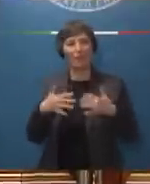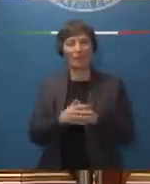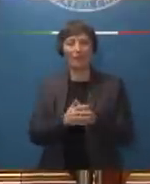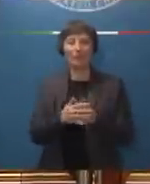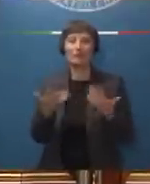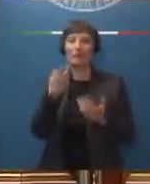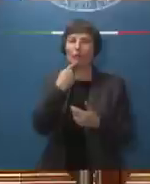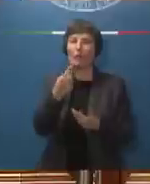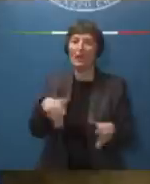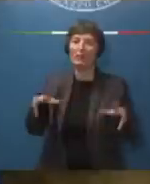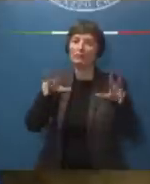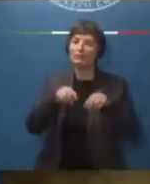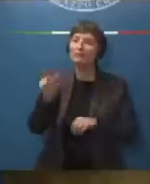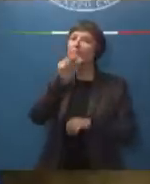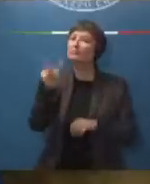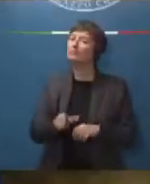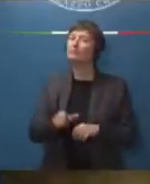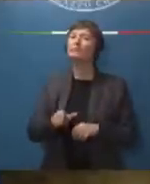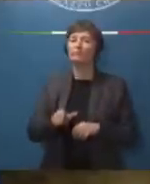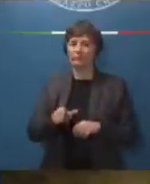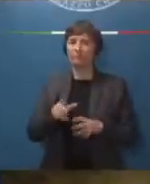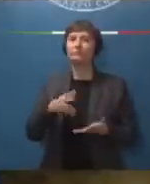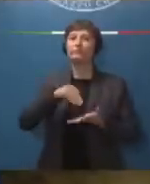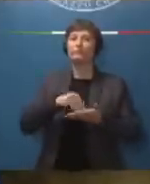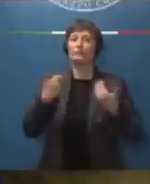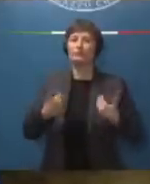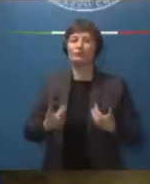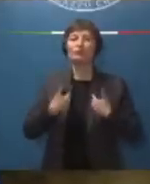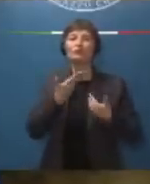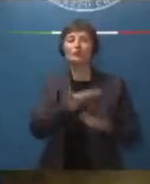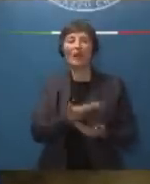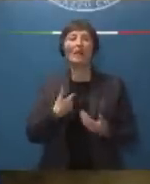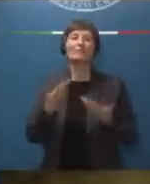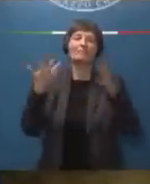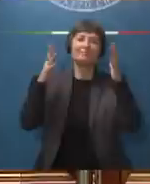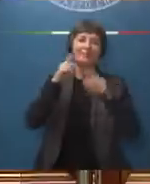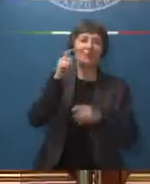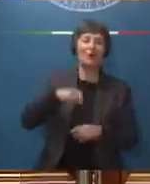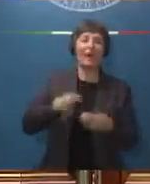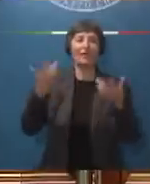ribadire che l'Italia c'è e per dire ancora una volta viva l'Ucraina Viva l'Italia